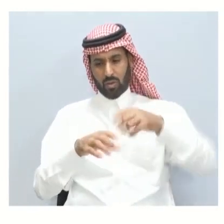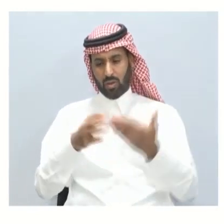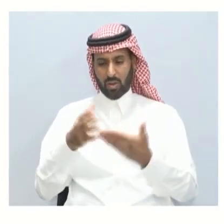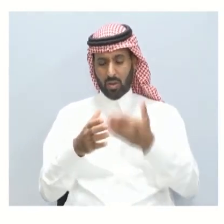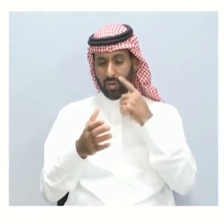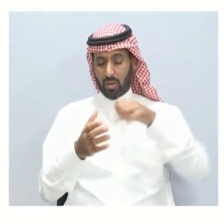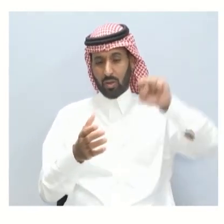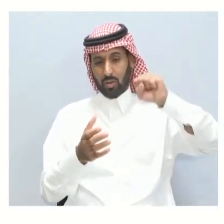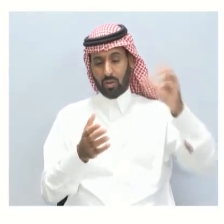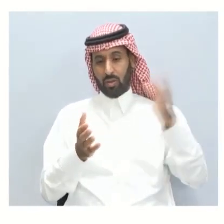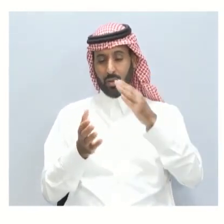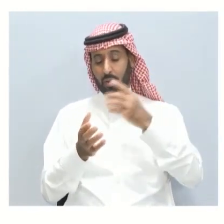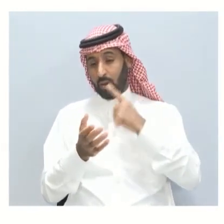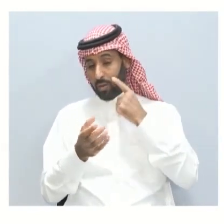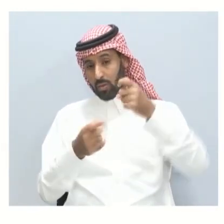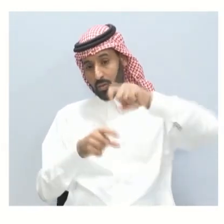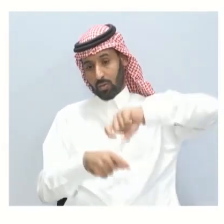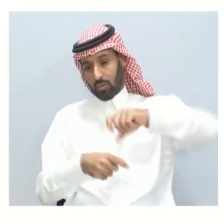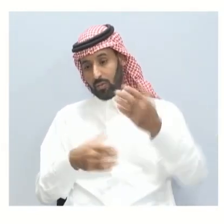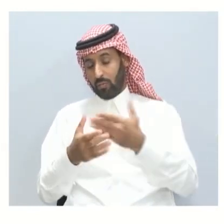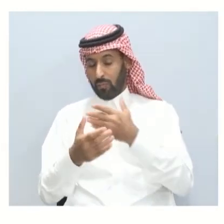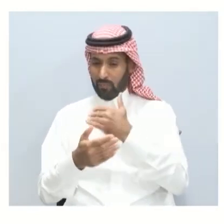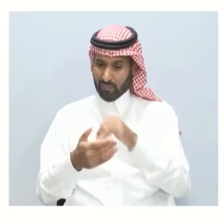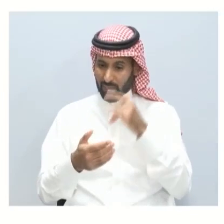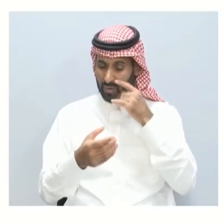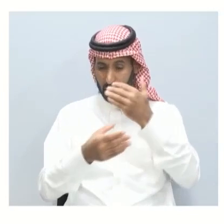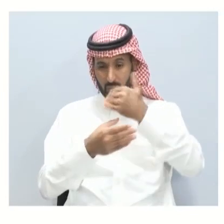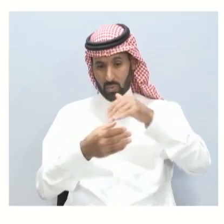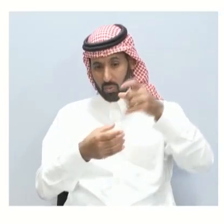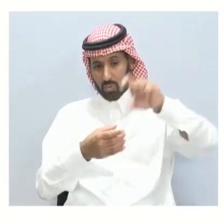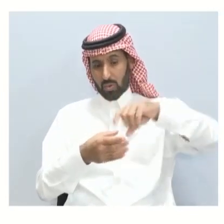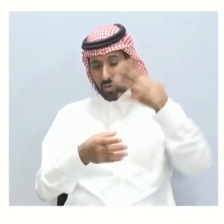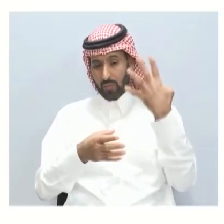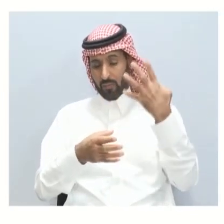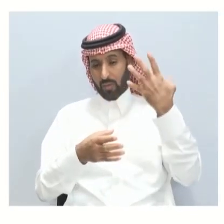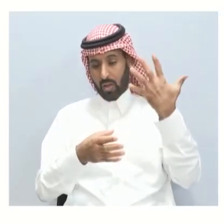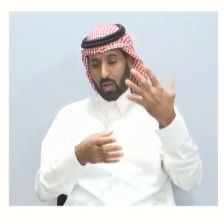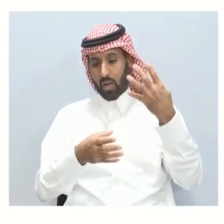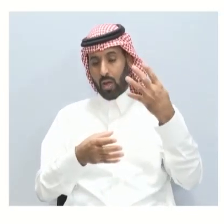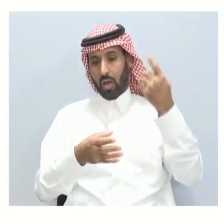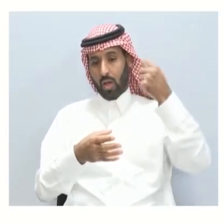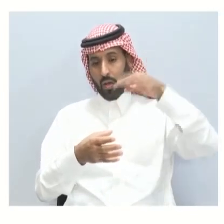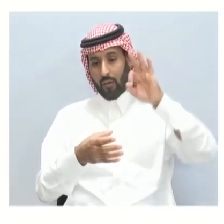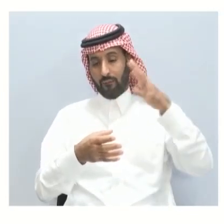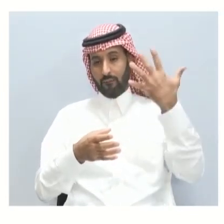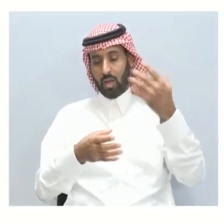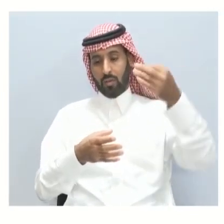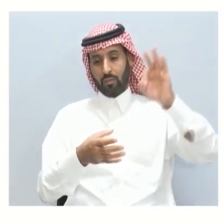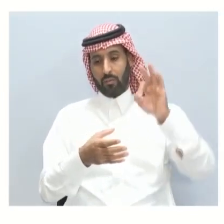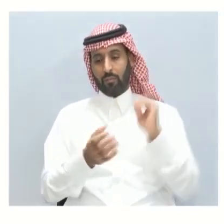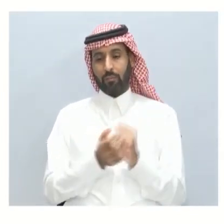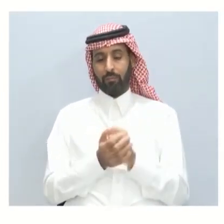اس الخارجي او امتلاء او شبه امتلاء او امتلال مستويات اف طبعا هنا